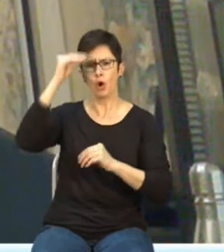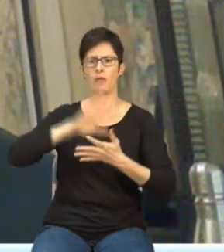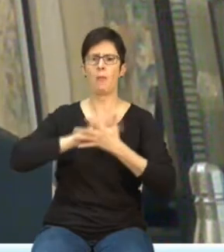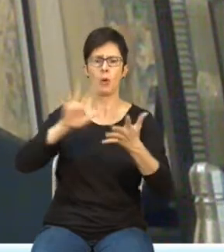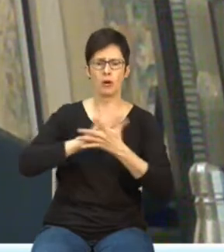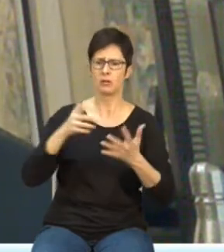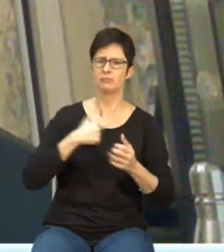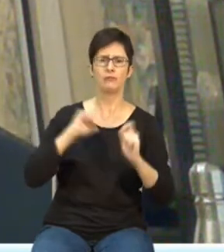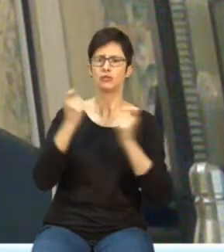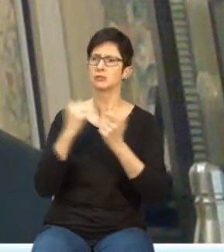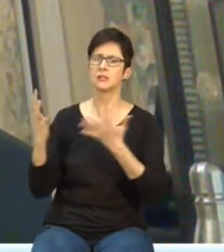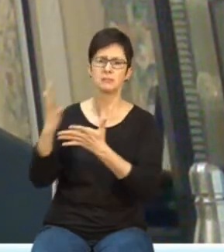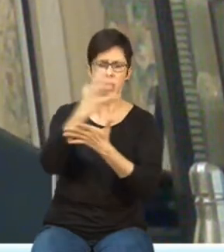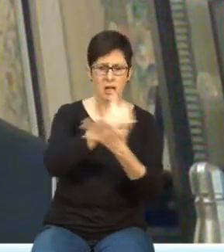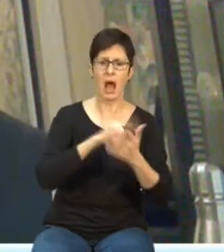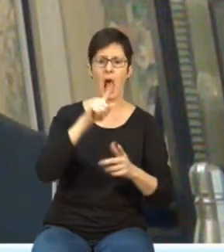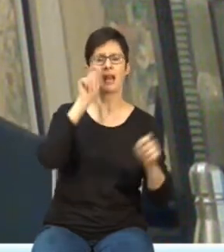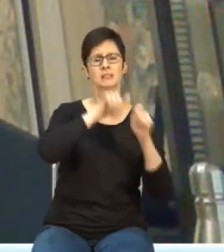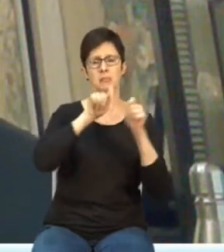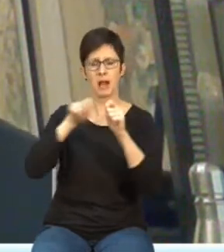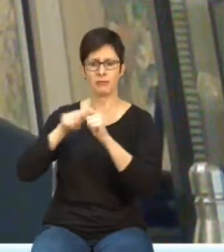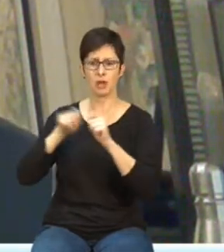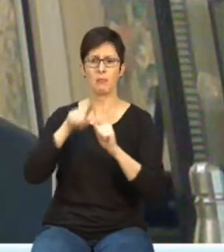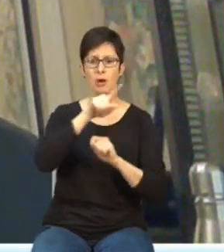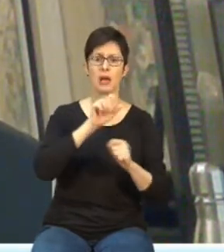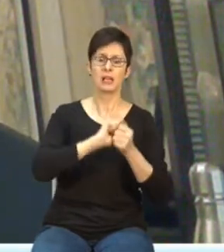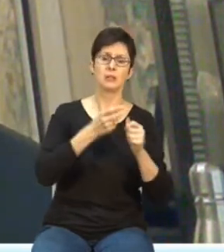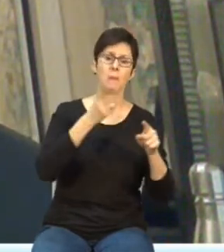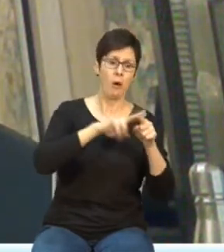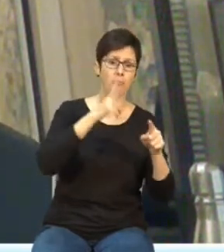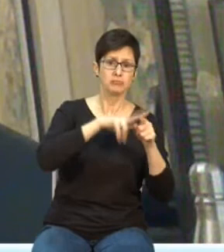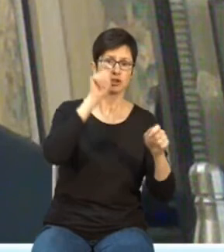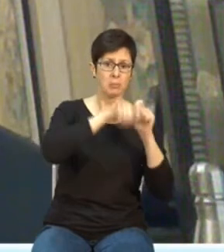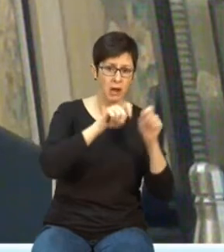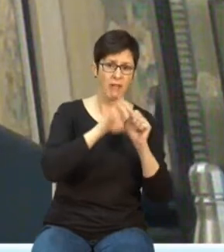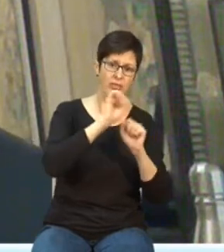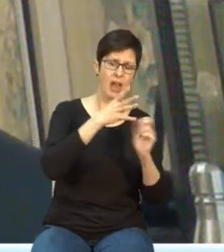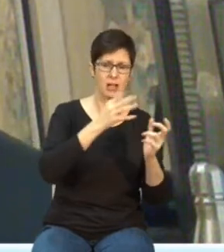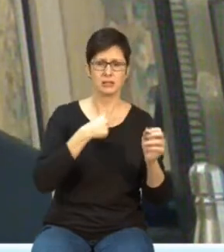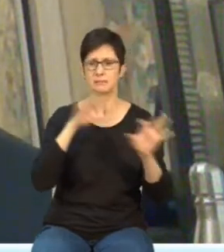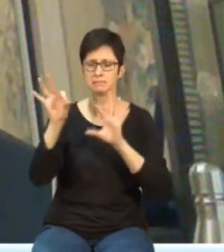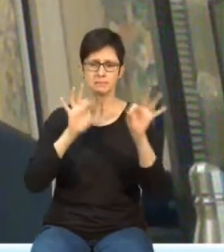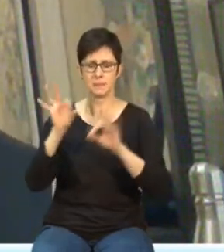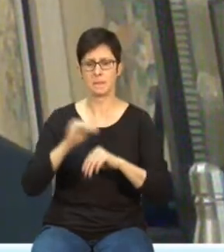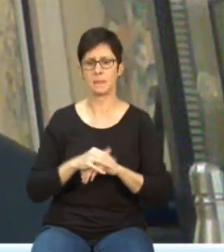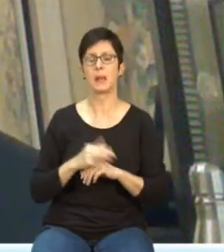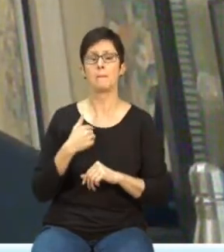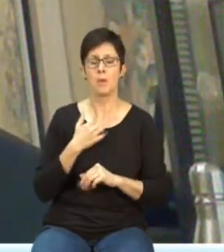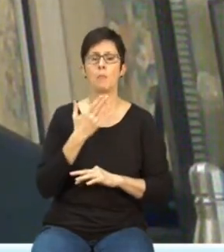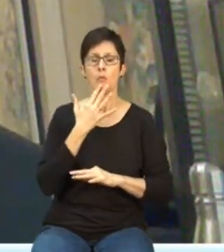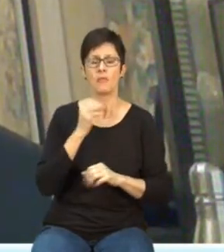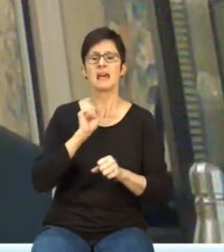rodzaju wpływ o którym mówi się w tych artykułów a zatem mówimy o tym że istnieje